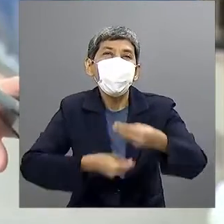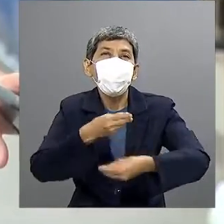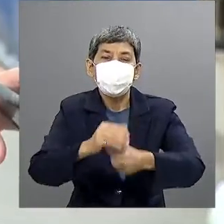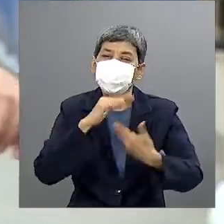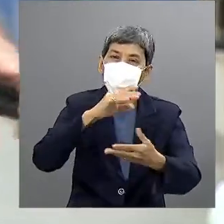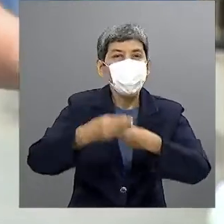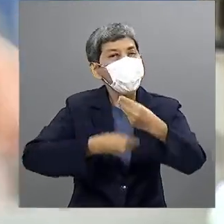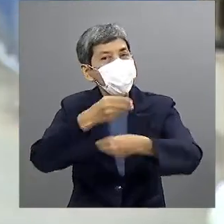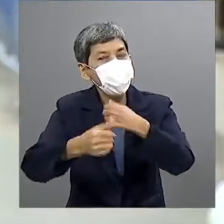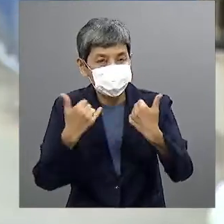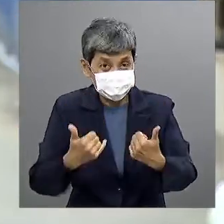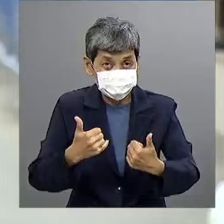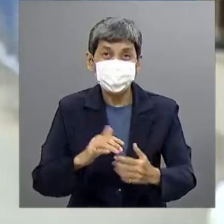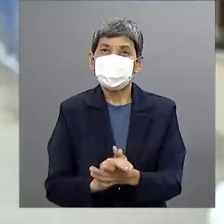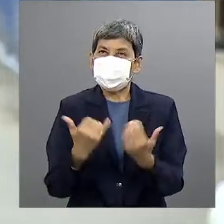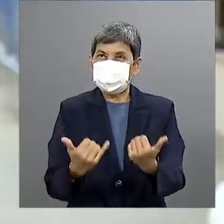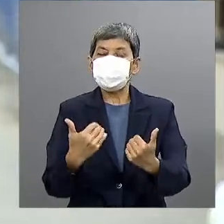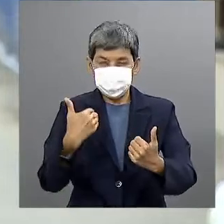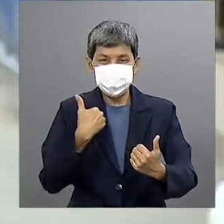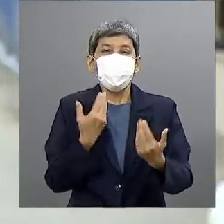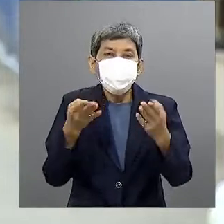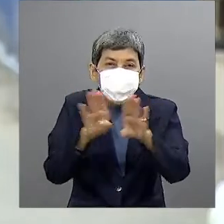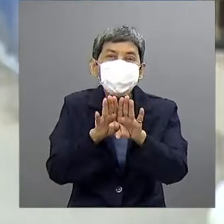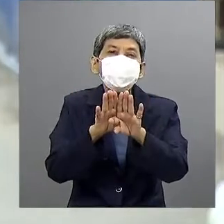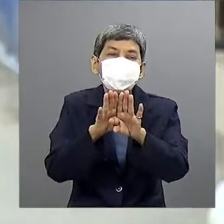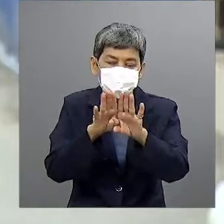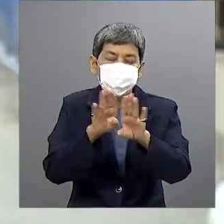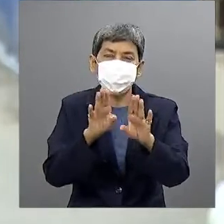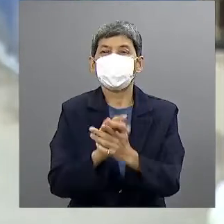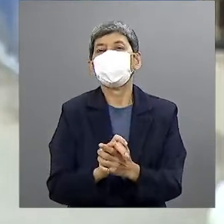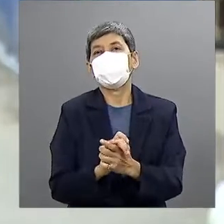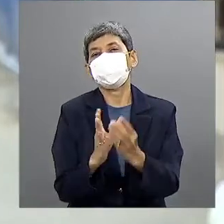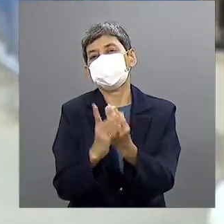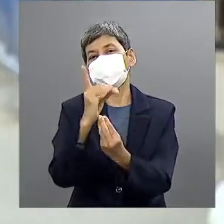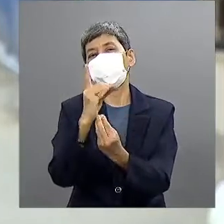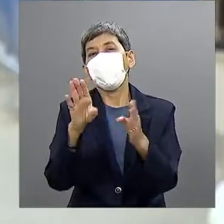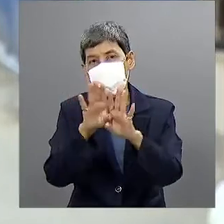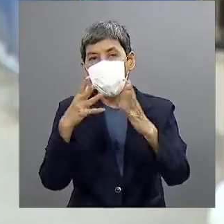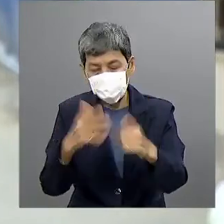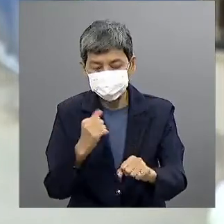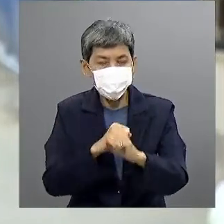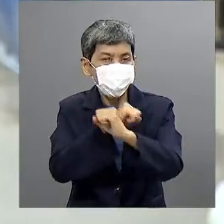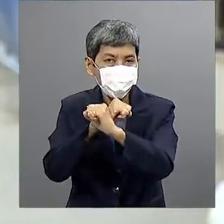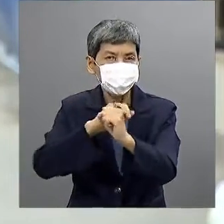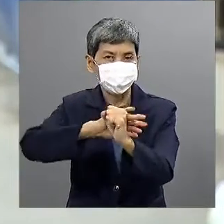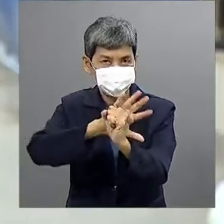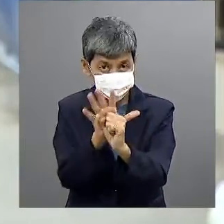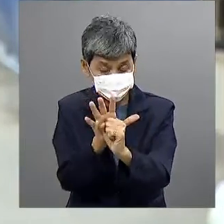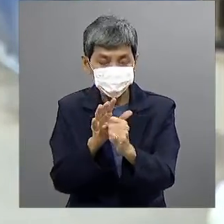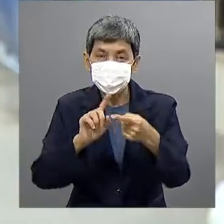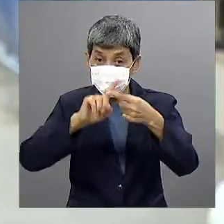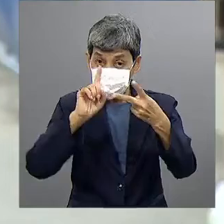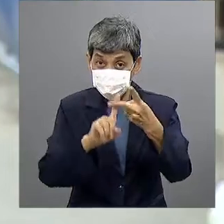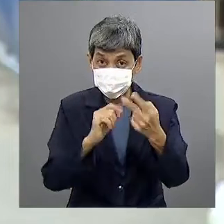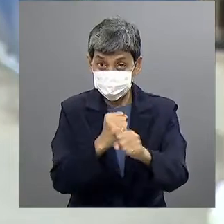อนนี้เป็นมีการปิดพื้นที่อยู่นะครับเป็นเวลากว่า1สัปดาห์นี่คือเป็นมาตรการป้องกันอีกมาตรการเชิงรุกหนึ่งนอกจากการตรว